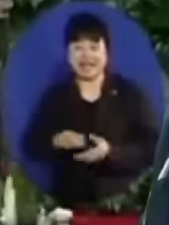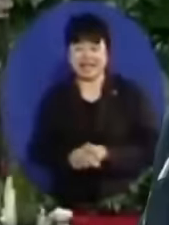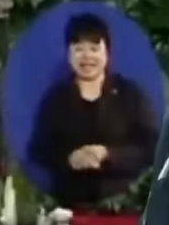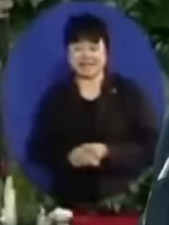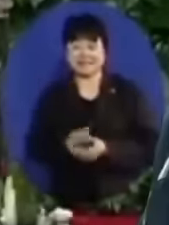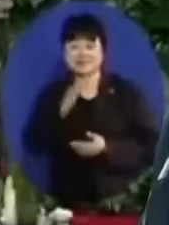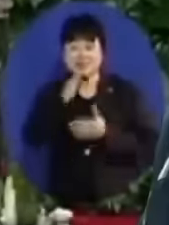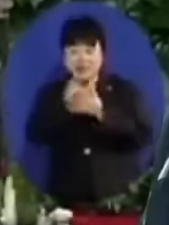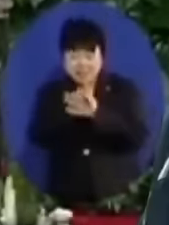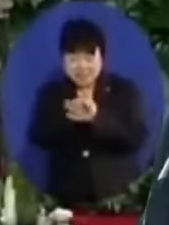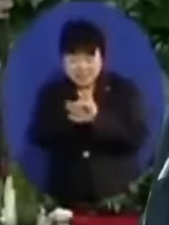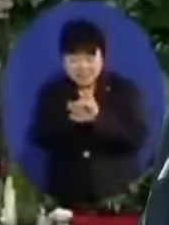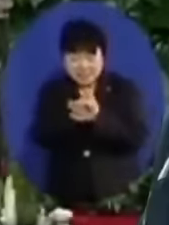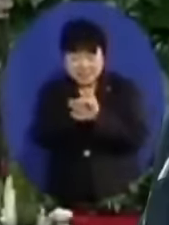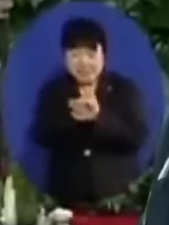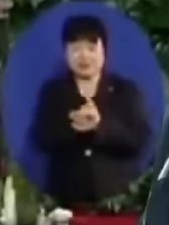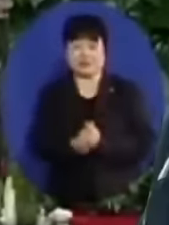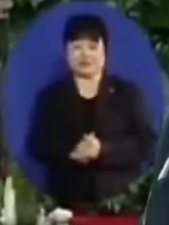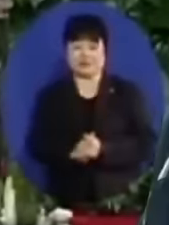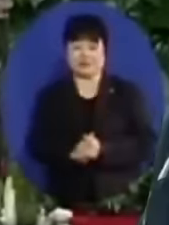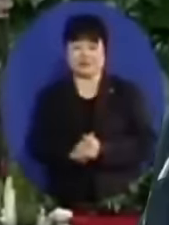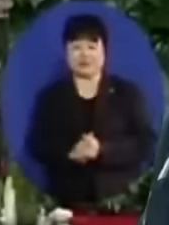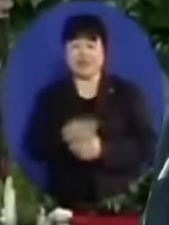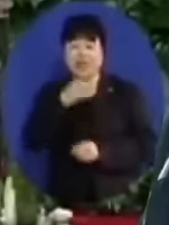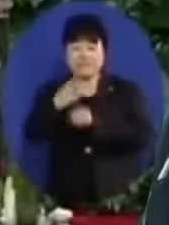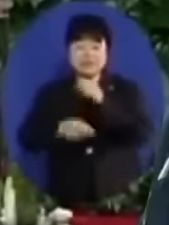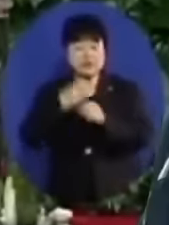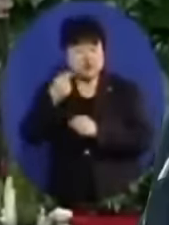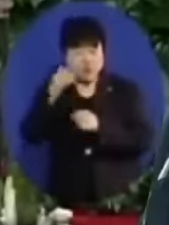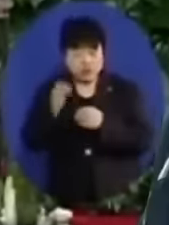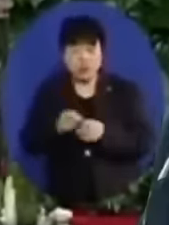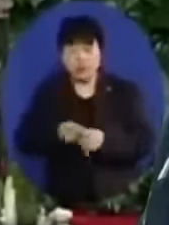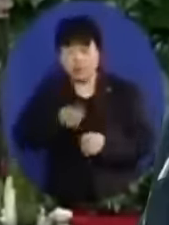그가 비가 오지 않기를 간절히 기도한 즉 3년 6개월 동안